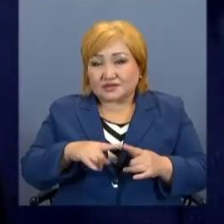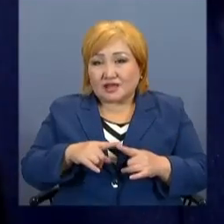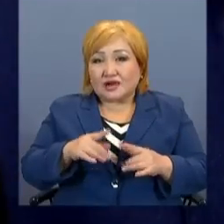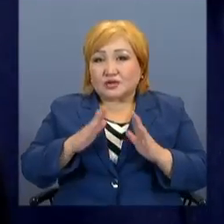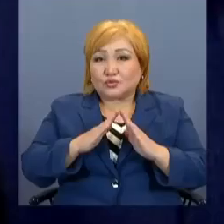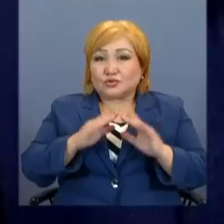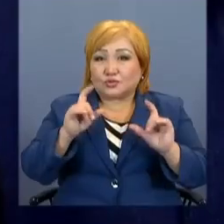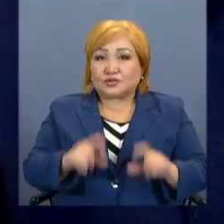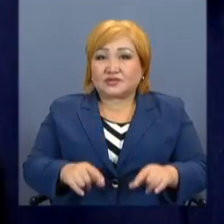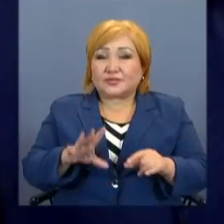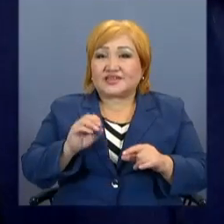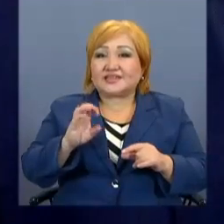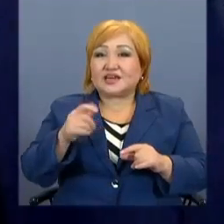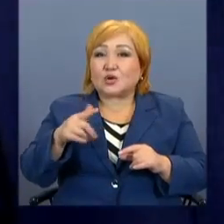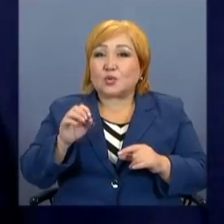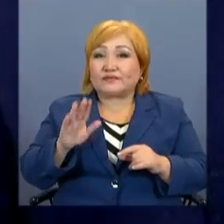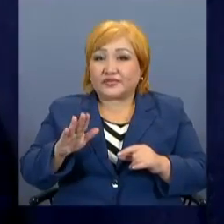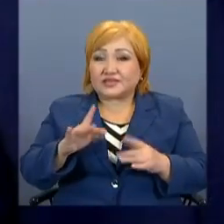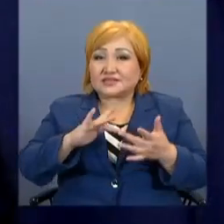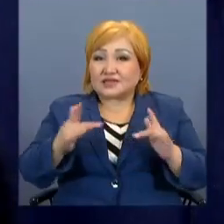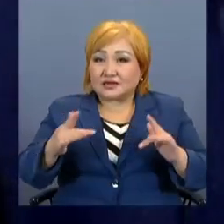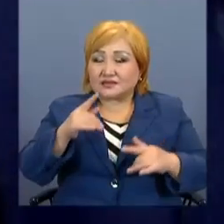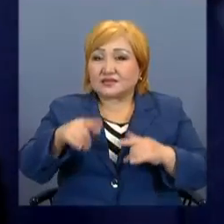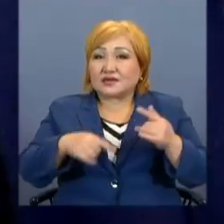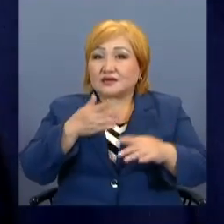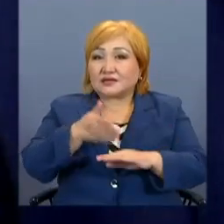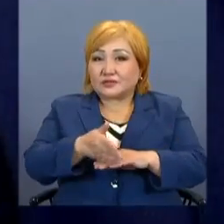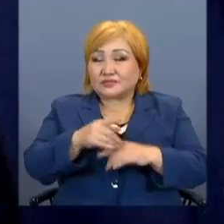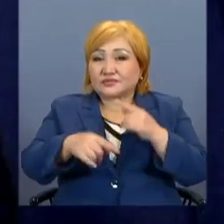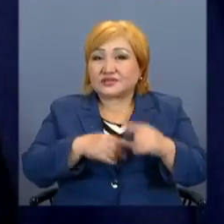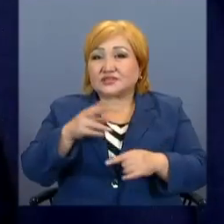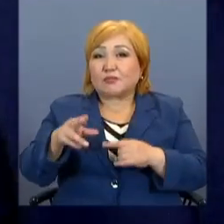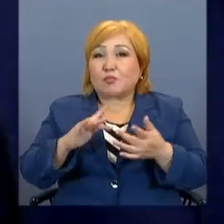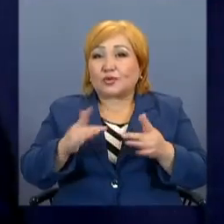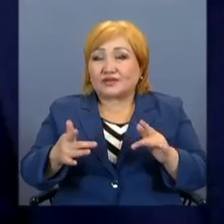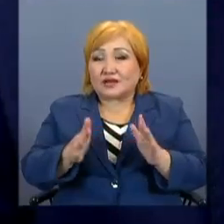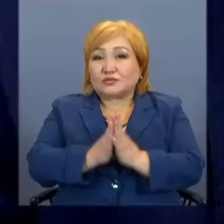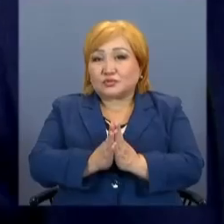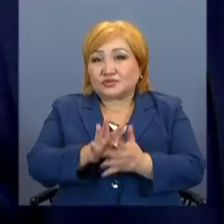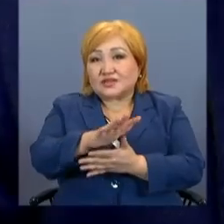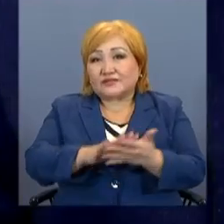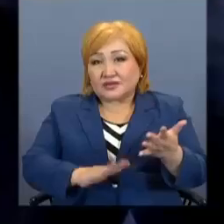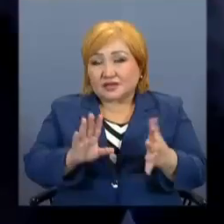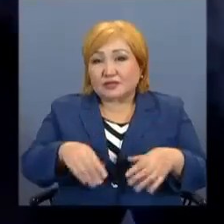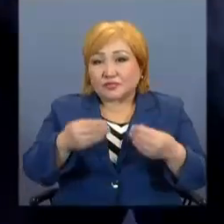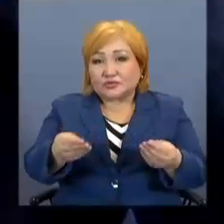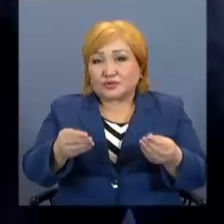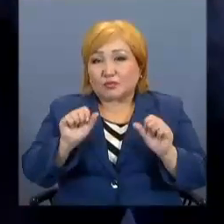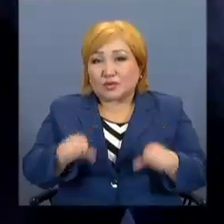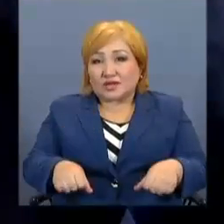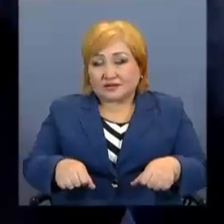кіріп портал арқылы жаңағы өтініш беріп отырса да болады, сол арқылы алып жүрсе де болады. Ал